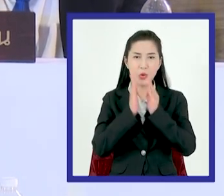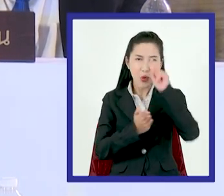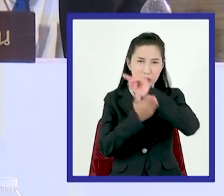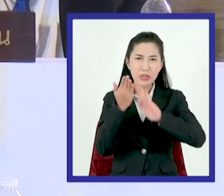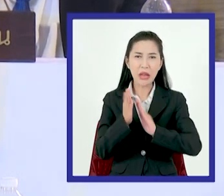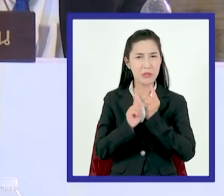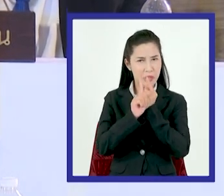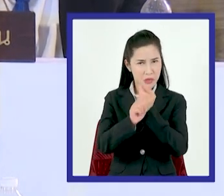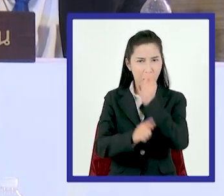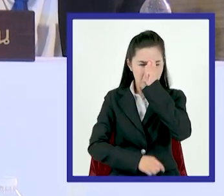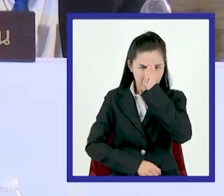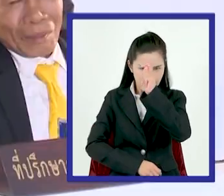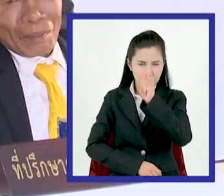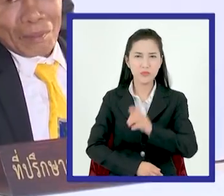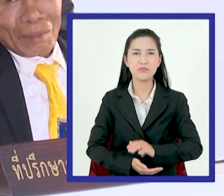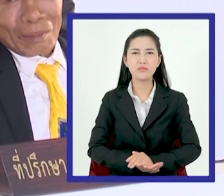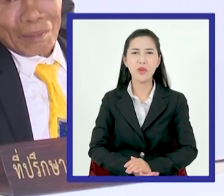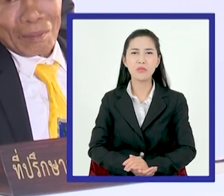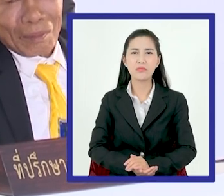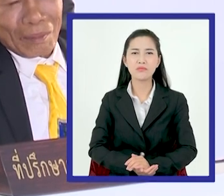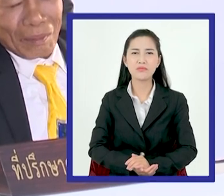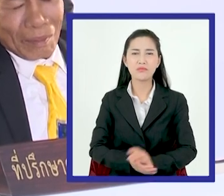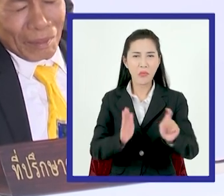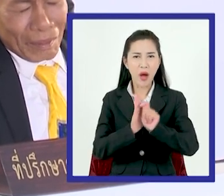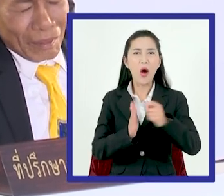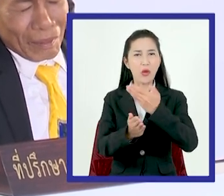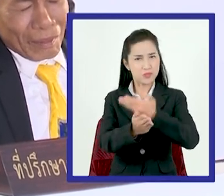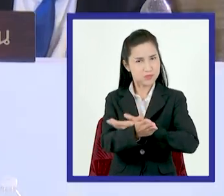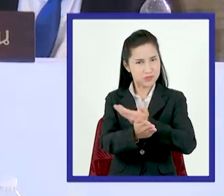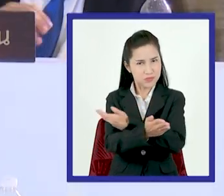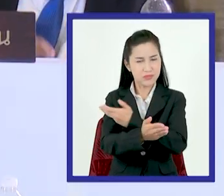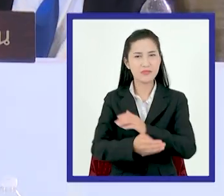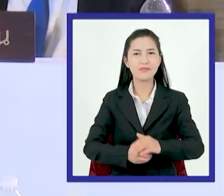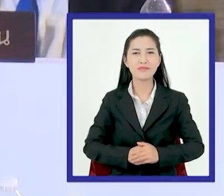าติดตามอยู่มาเป็นผู้ออกสลาก